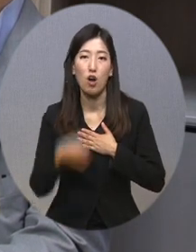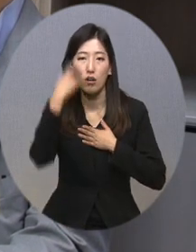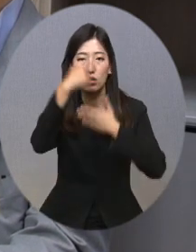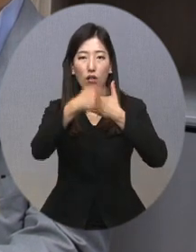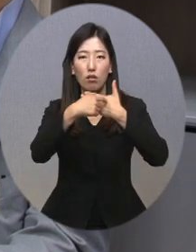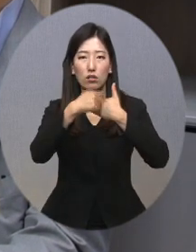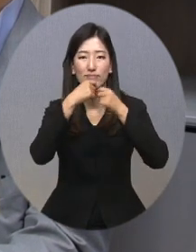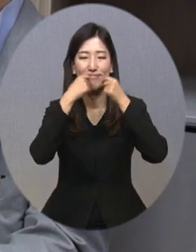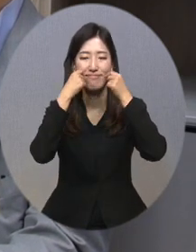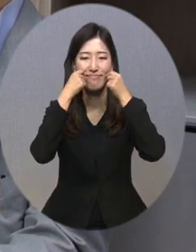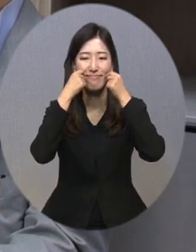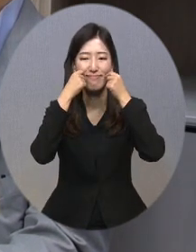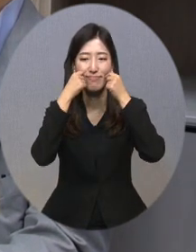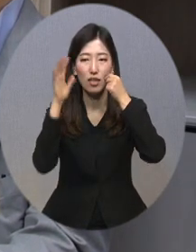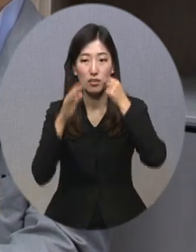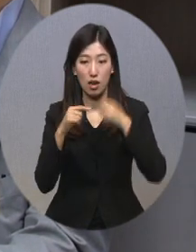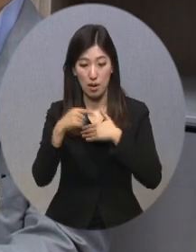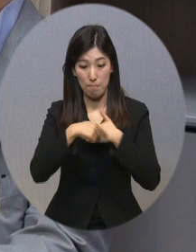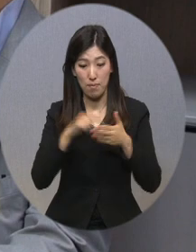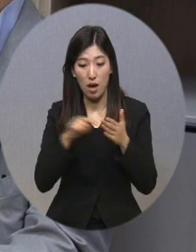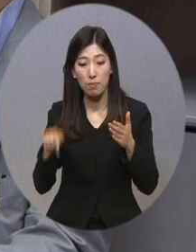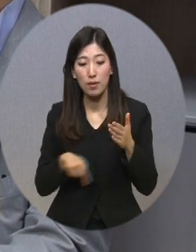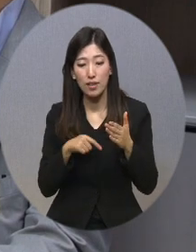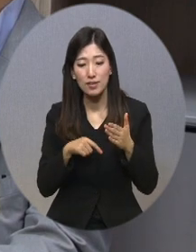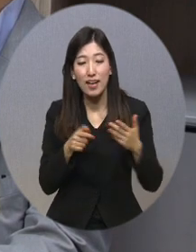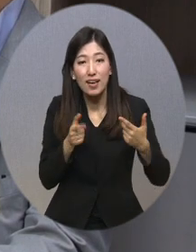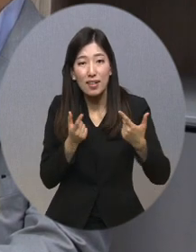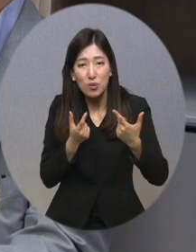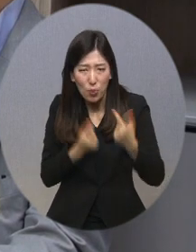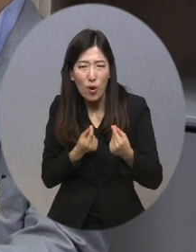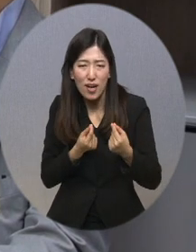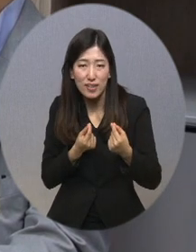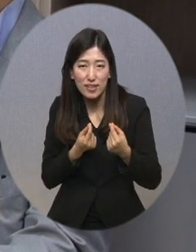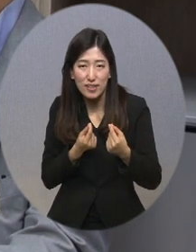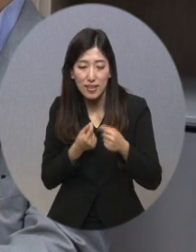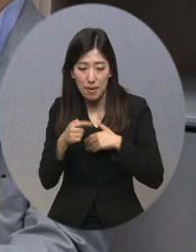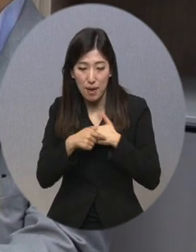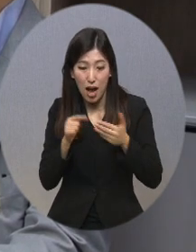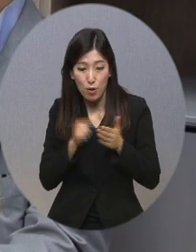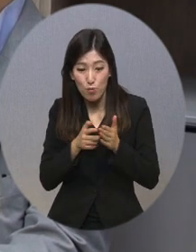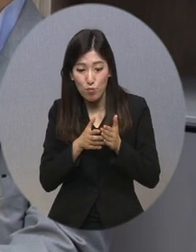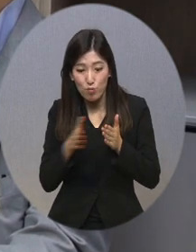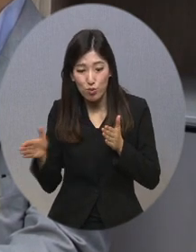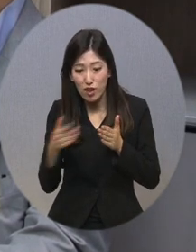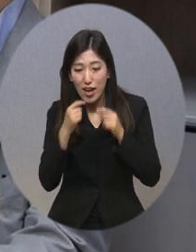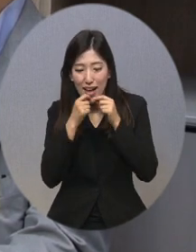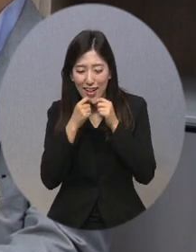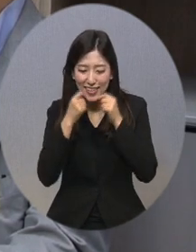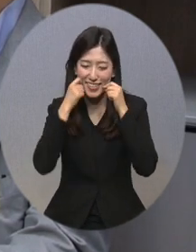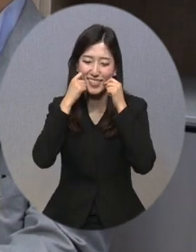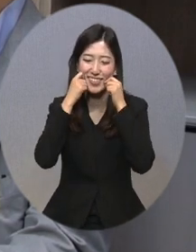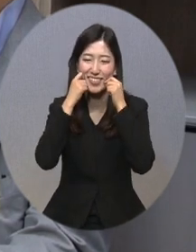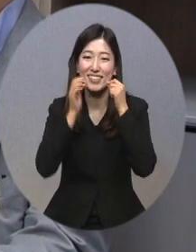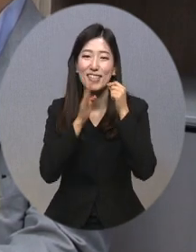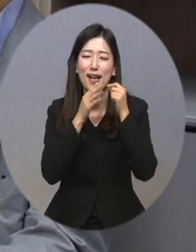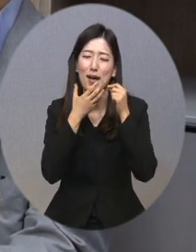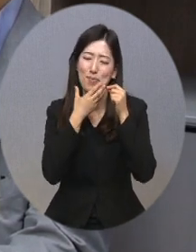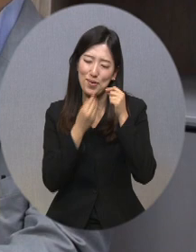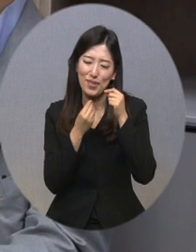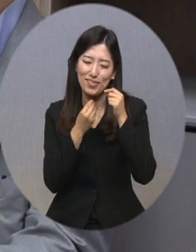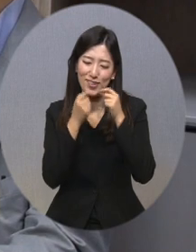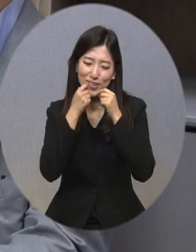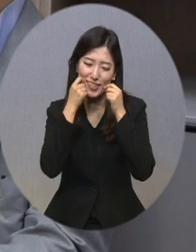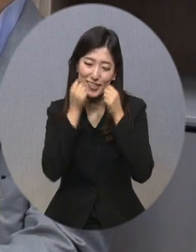해요. 그냥 우리가 그냥 웃는 게 아니고 정말 그렇죠. 그 마음까지 웃어서 정말 자기가 정말 웃어야 되거든요.